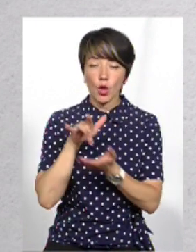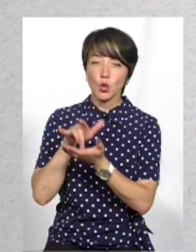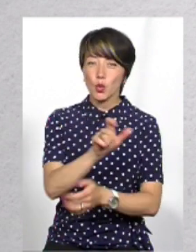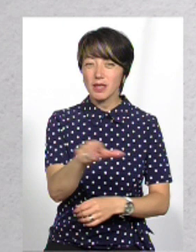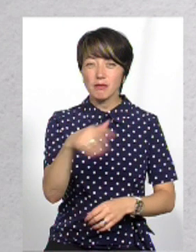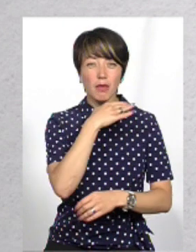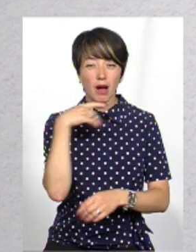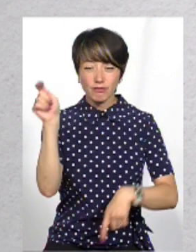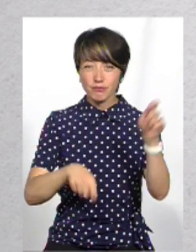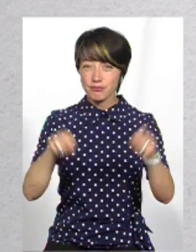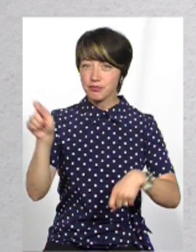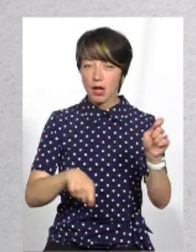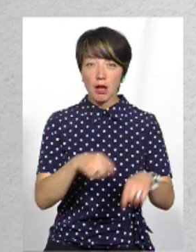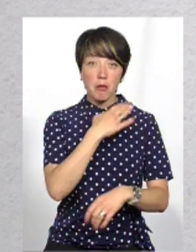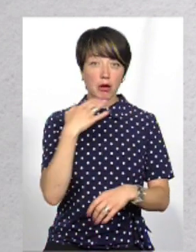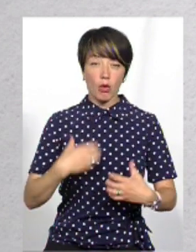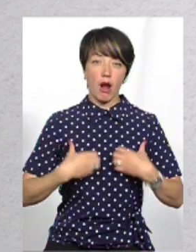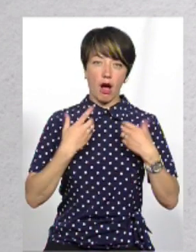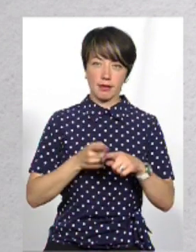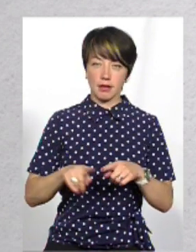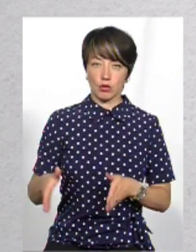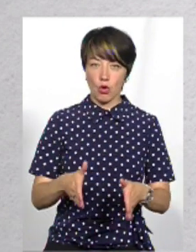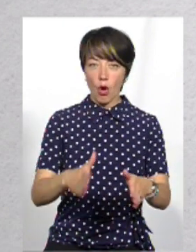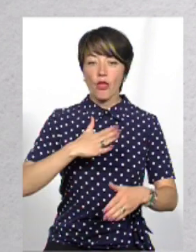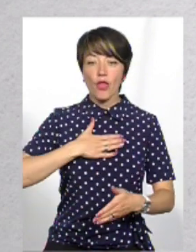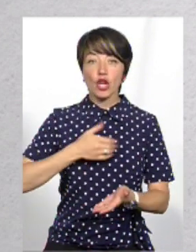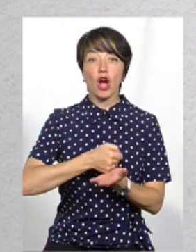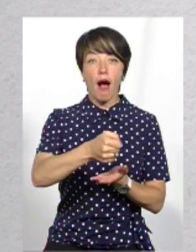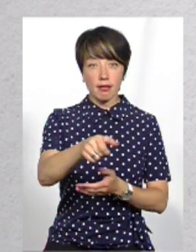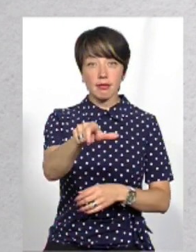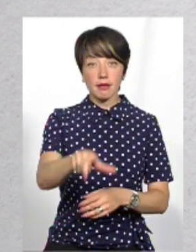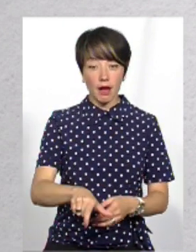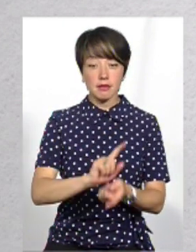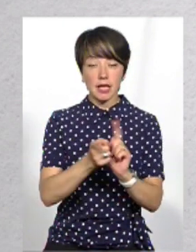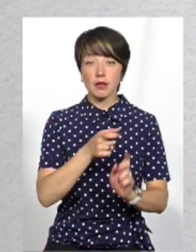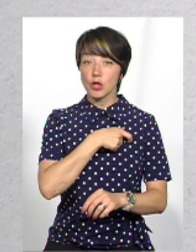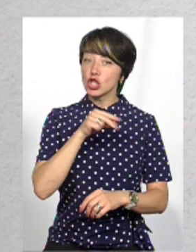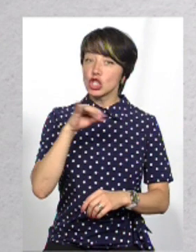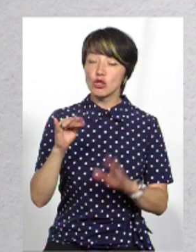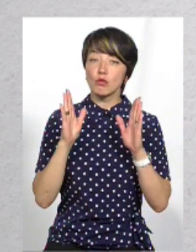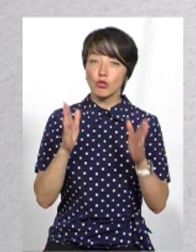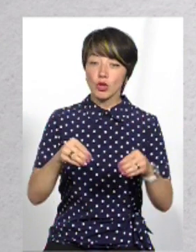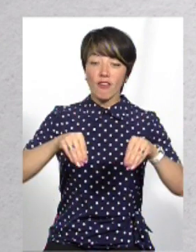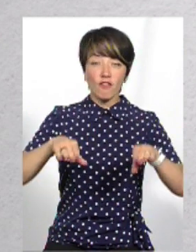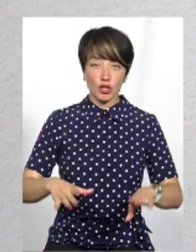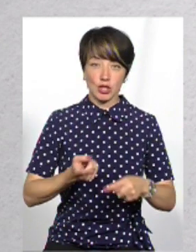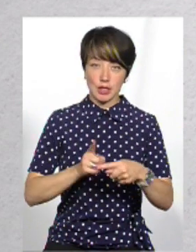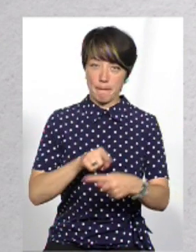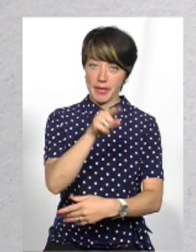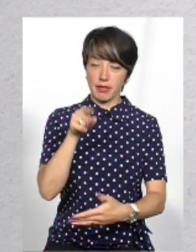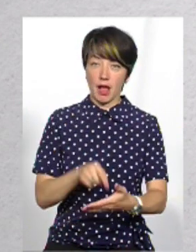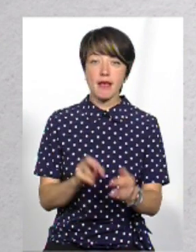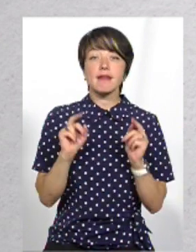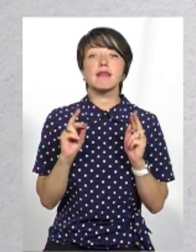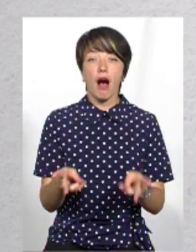туристів, і багатьох дуже лякає оця дорога. Наші кандидати, якщо вони стануть депутатом, чи будуть вони працювати над вирішенням цієї питання, і